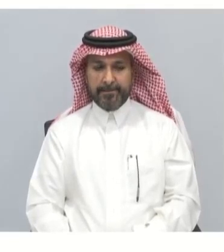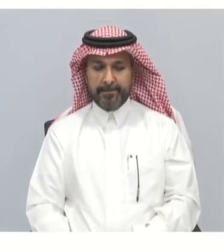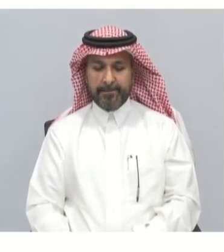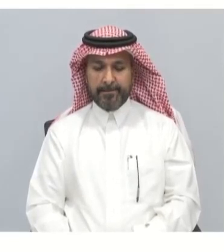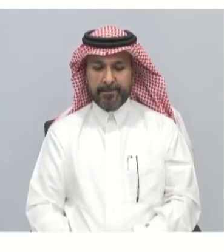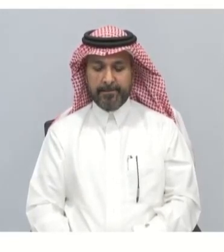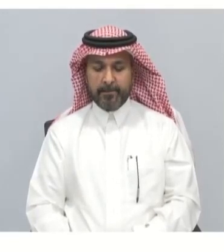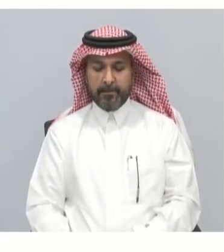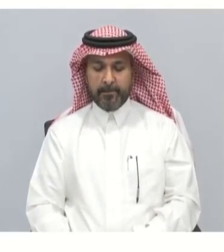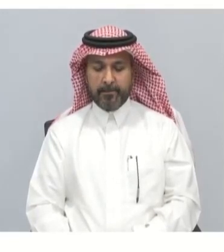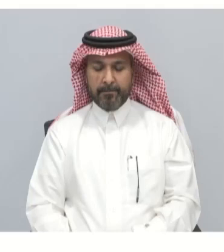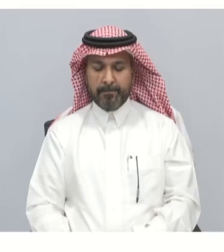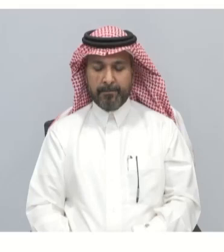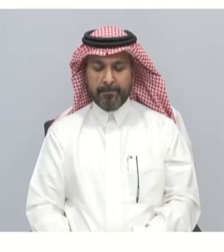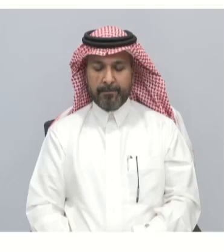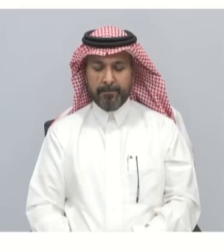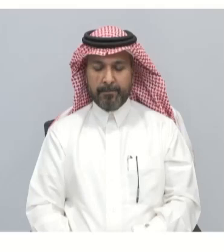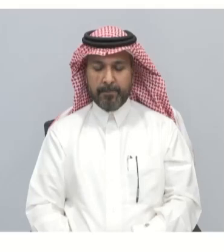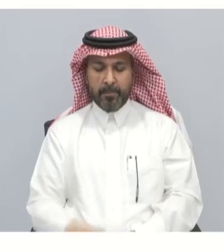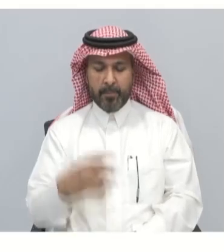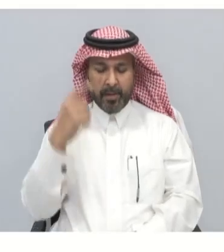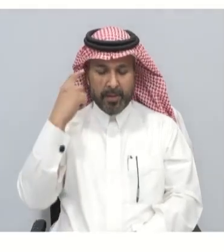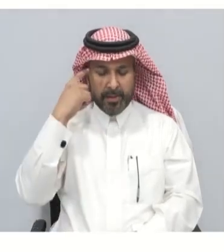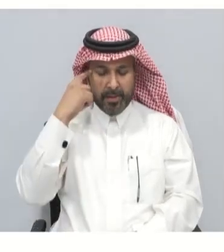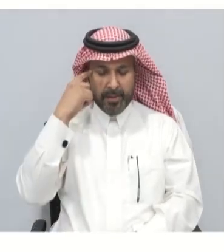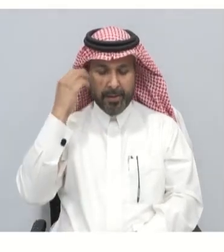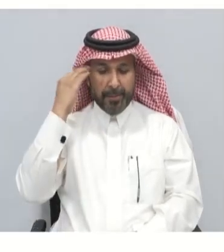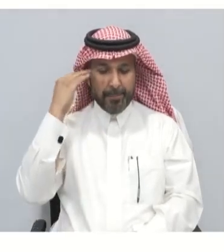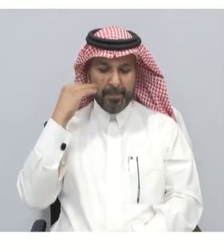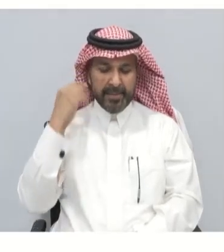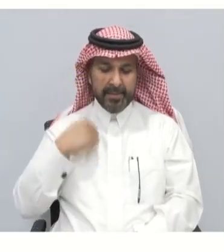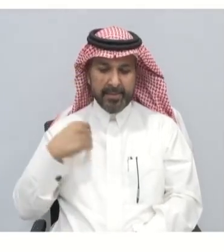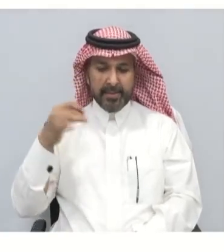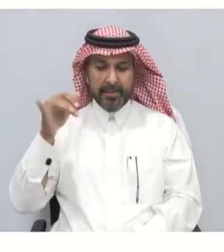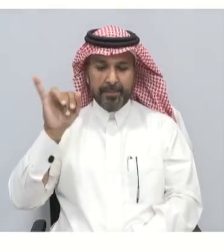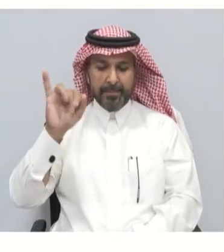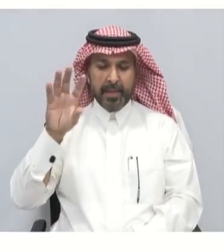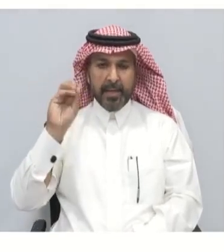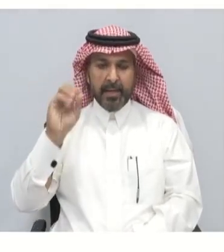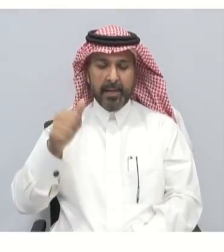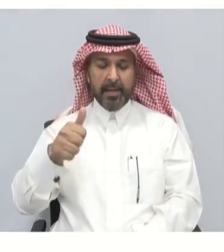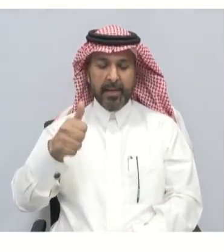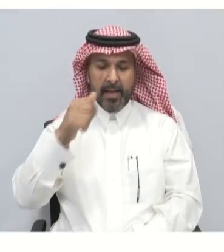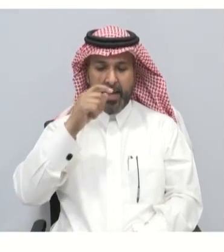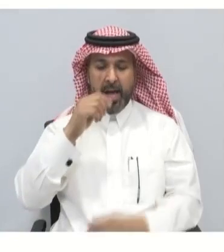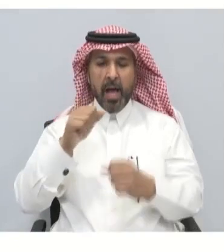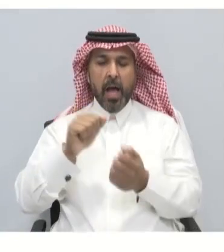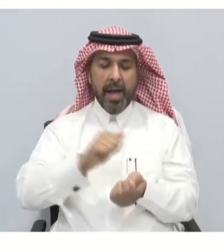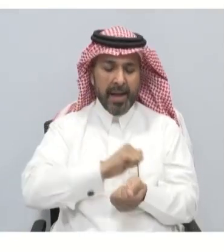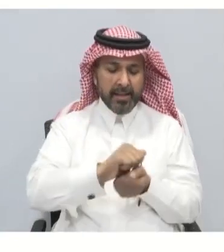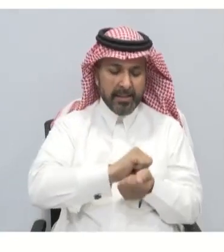مها الى مشبكين لتثبيت كل قطعه ملابس على حبل الغسيل ويمكنها ان تثبت قطعتين متجاورتين بمشبك